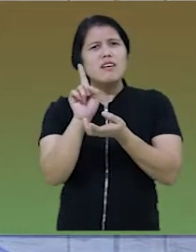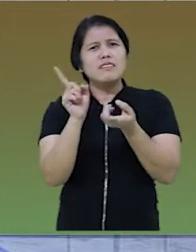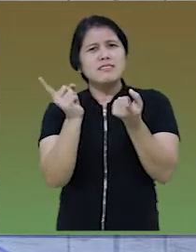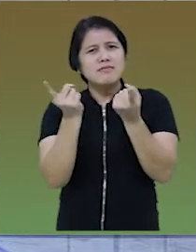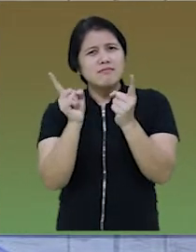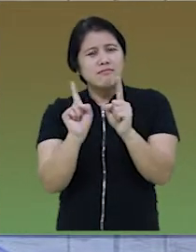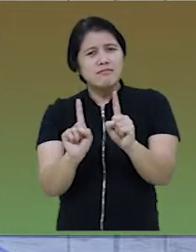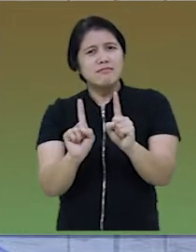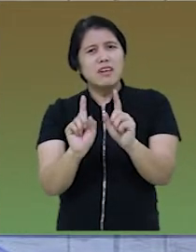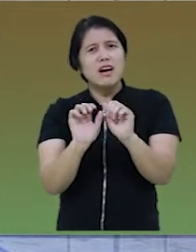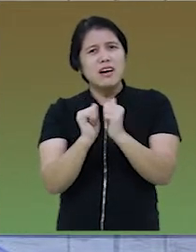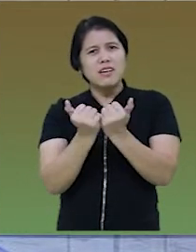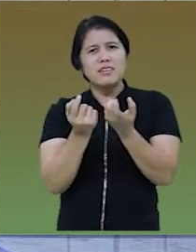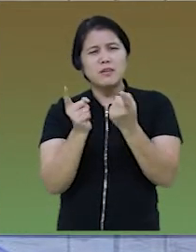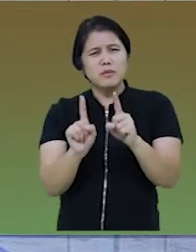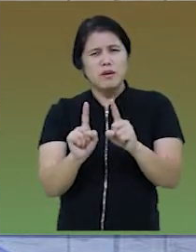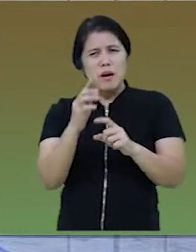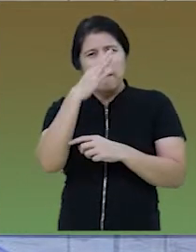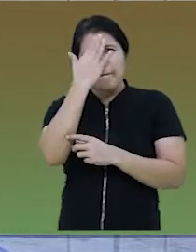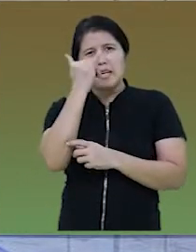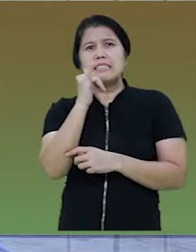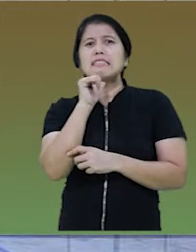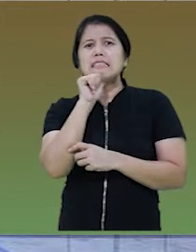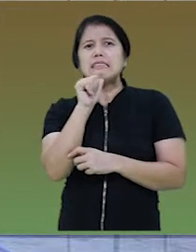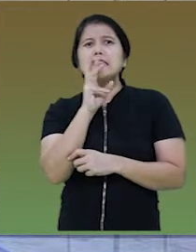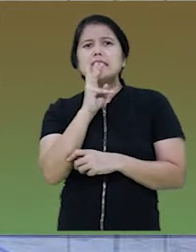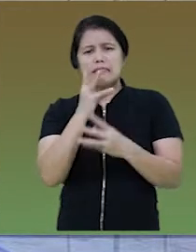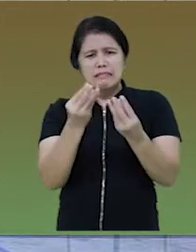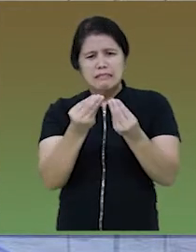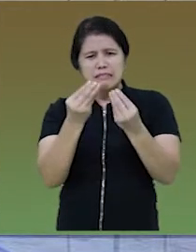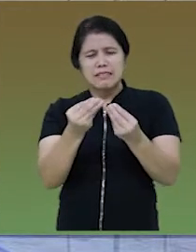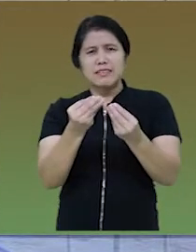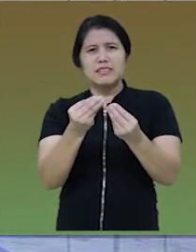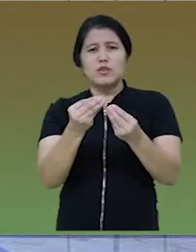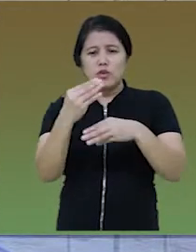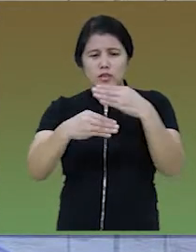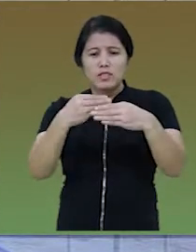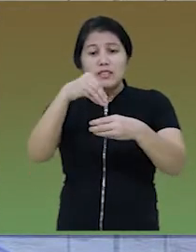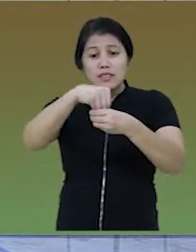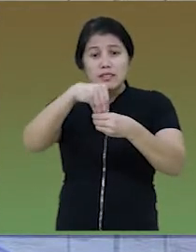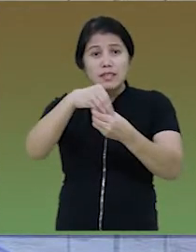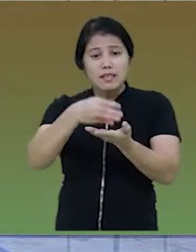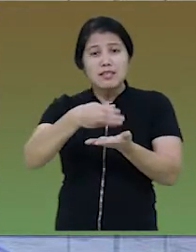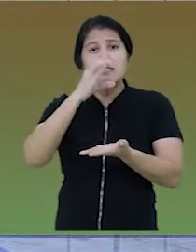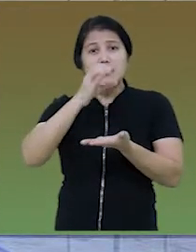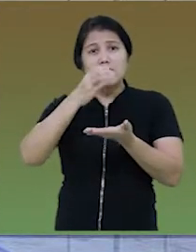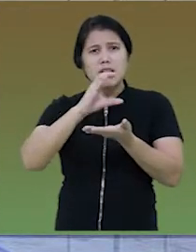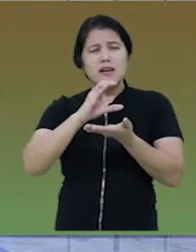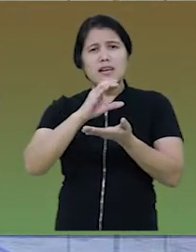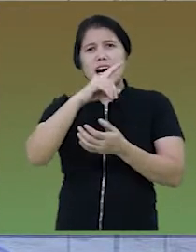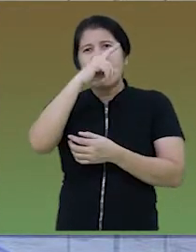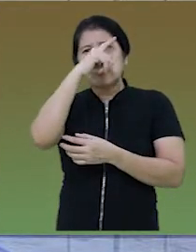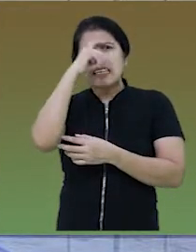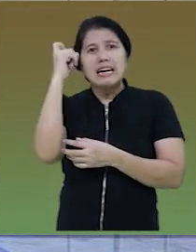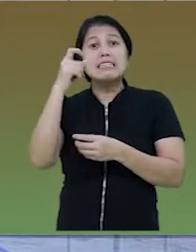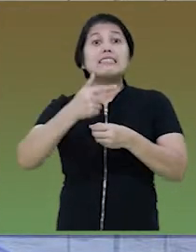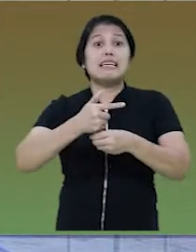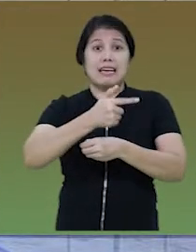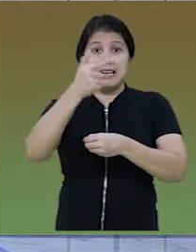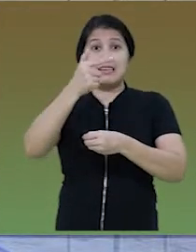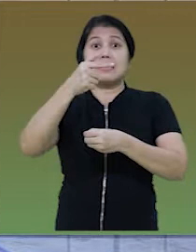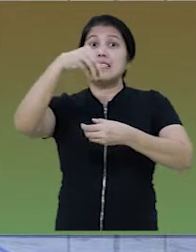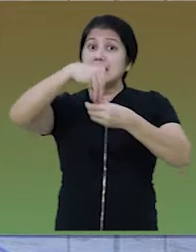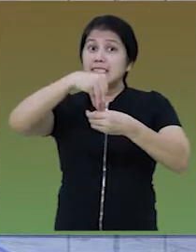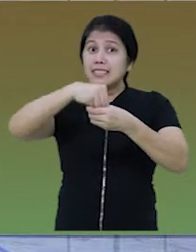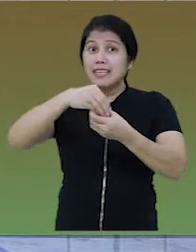yon? Bakit hindi po nabasa ang tissue paper na nasa loob ng baso? Dahil yan sa hangin o gas na nasa loob